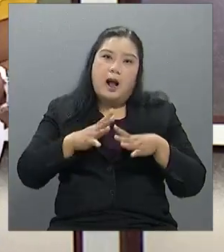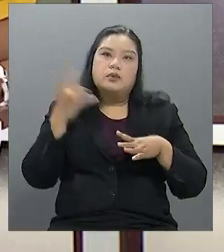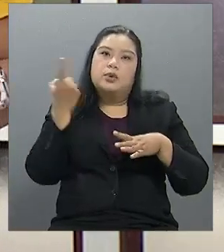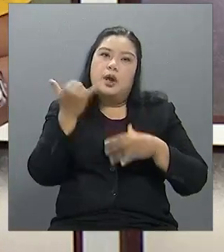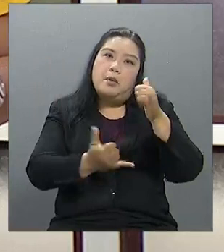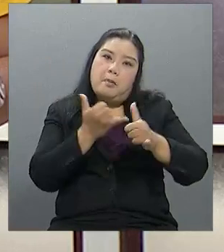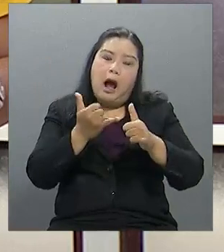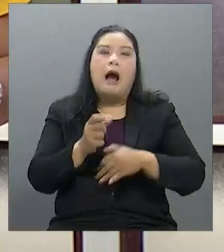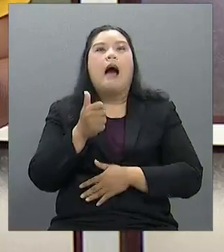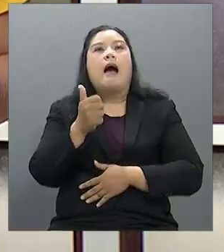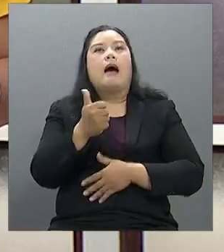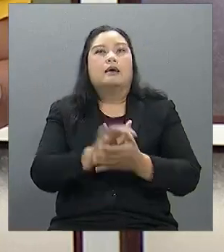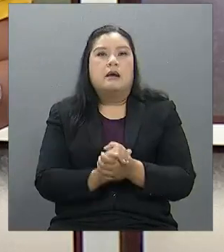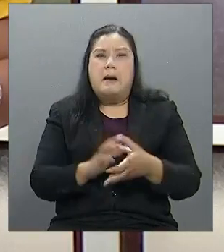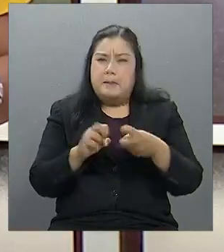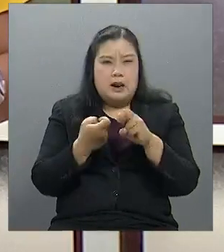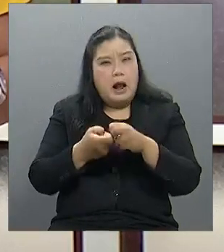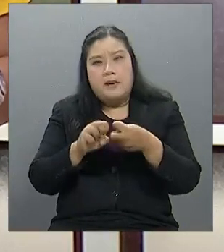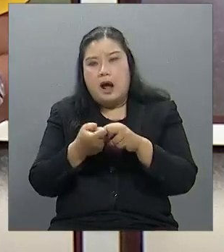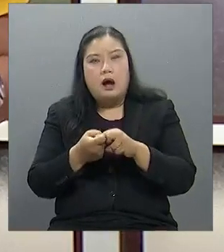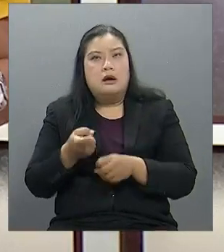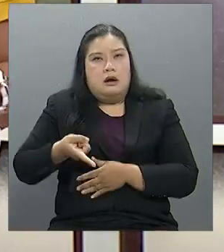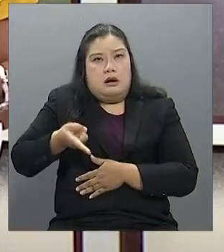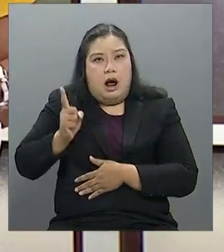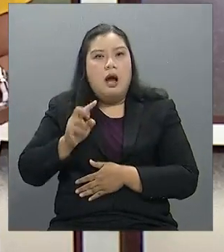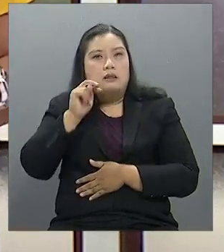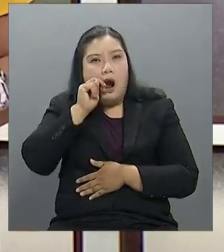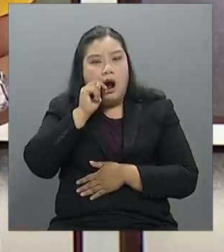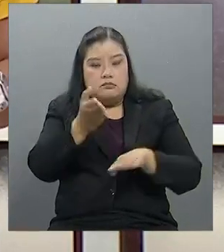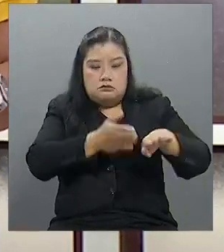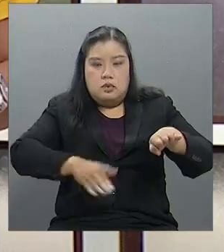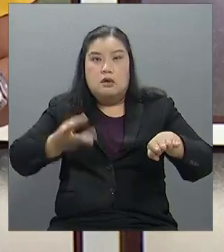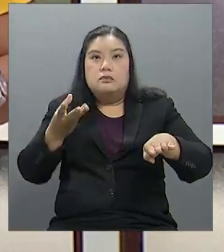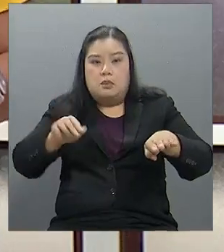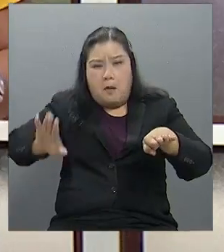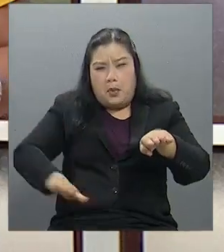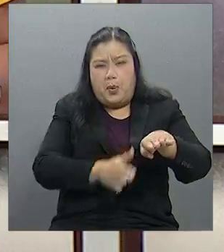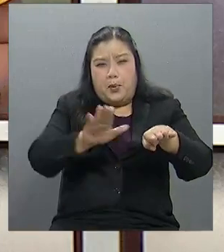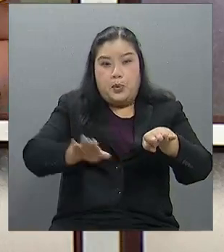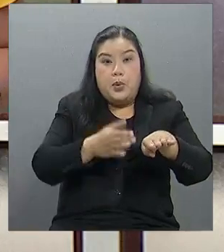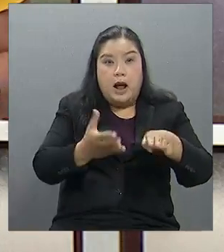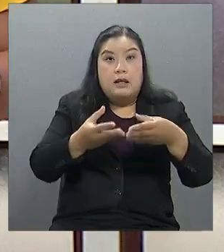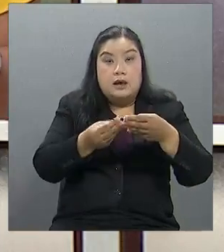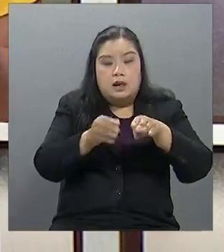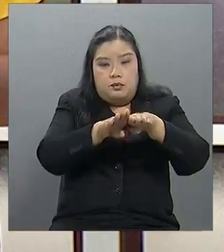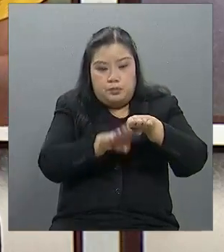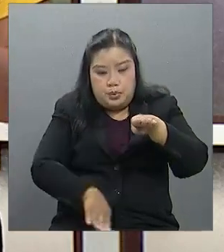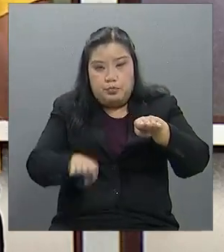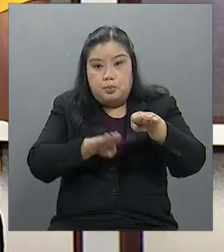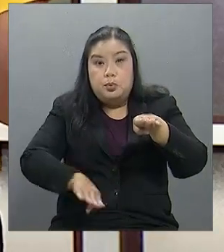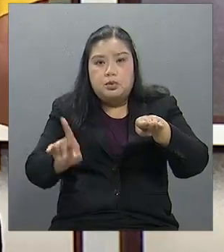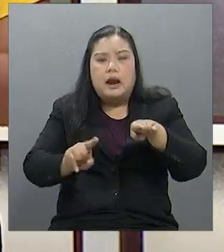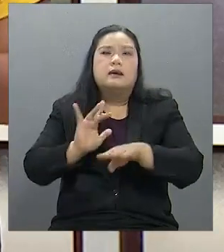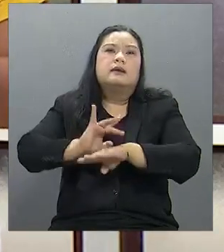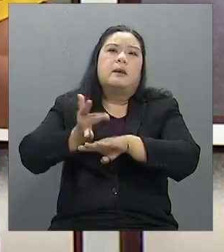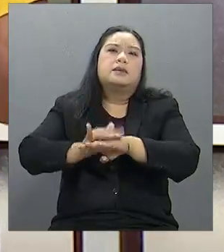าปีค่ะน้ำกัดเซาะชายฝั่งนะคะเพราะว่าแผ่นดินของเราเนอะจะเหลือน้อยลงไปทุกทีนี่นะคะเป็นเรื่องของธรรมชาติแต่เราจะอยู่กับ